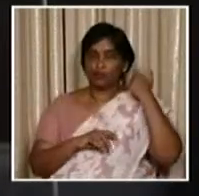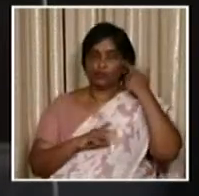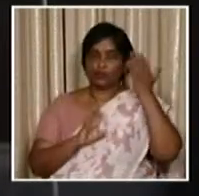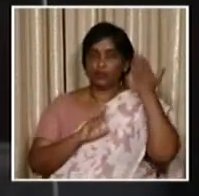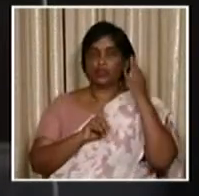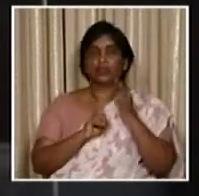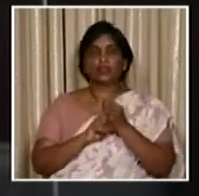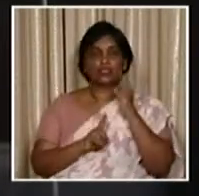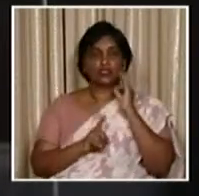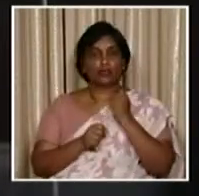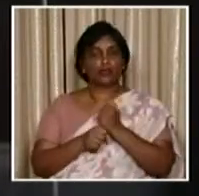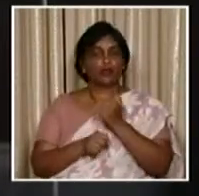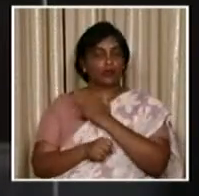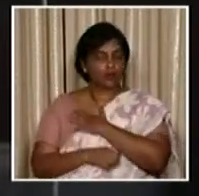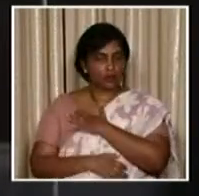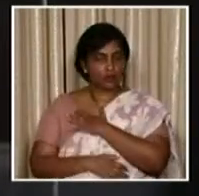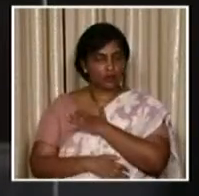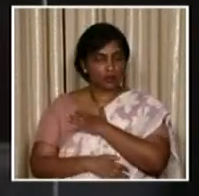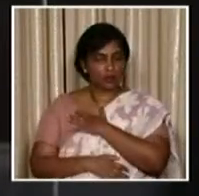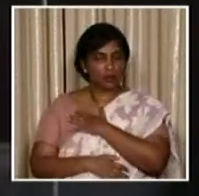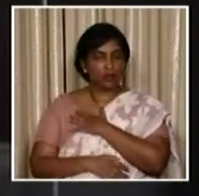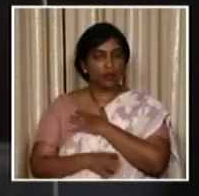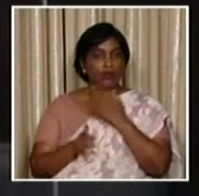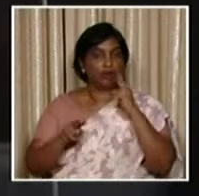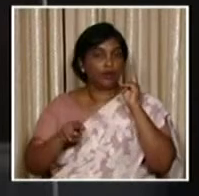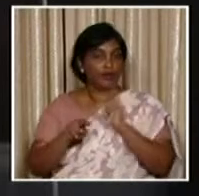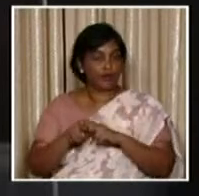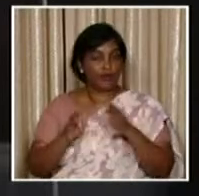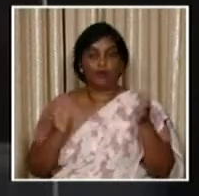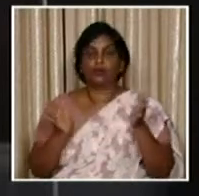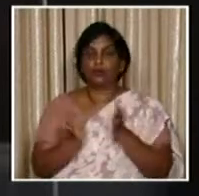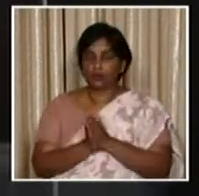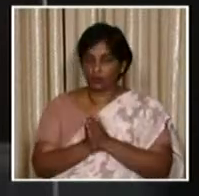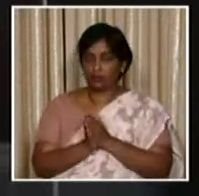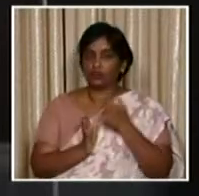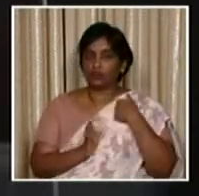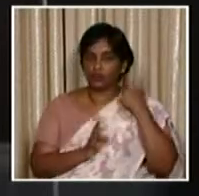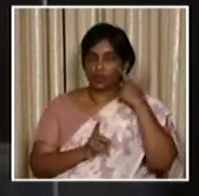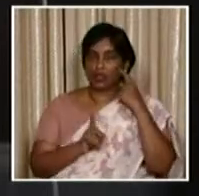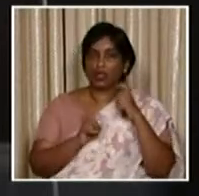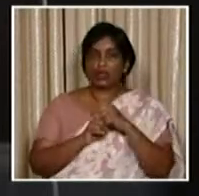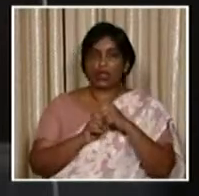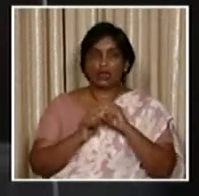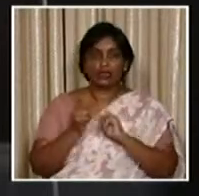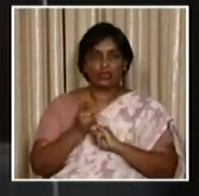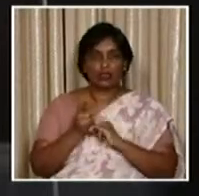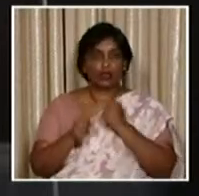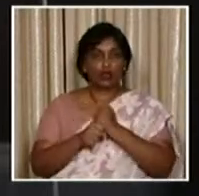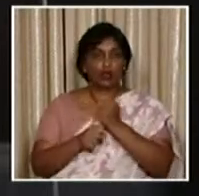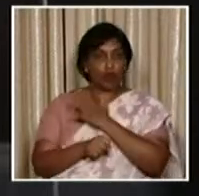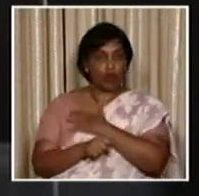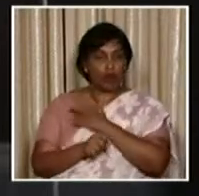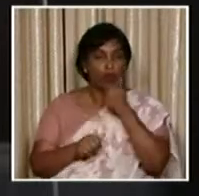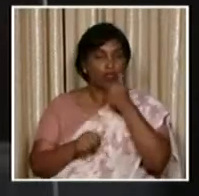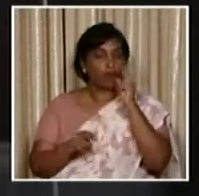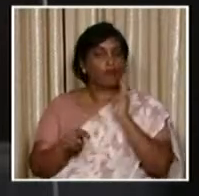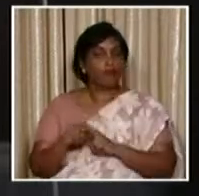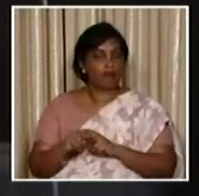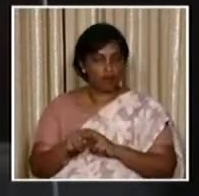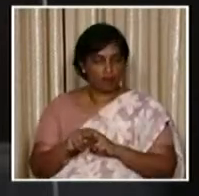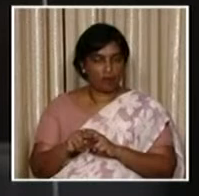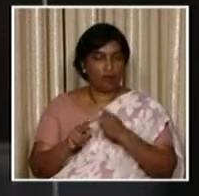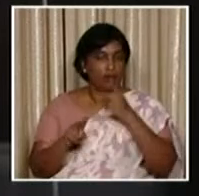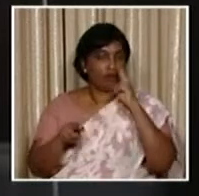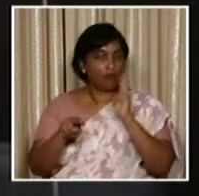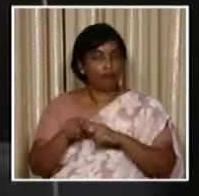hitapu janadhipati Gotabe Rajapaksai ita lagin asuru kara. Api dannawa Dudley Sirisena kiyanne Gotabege hondama yaluwek. Etoṭa me